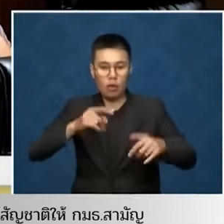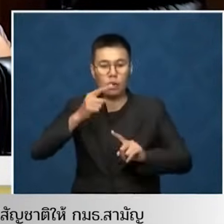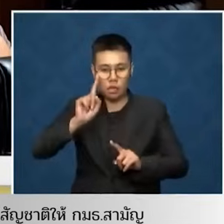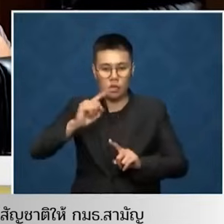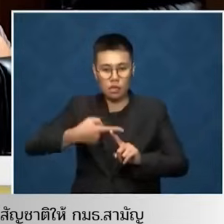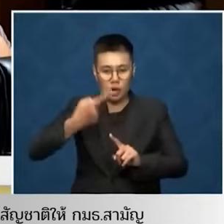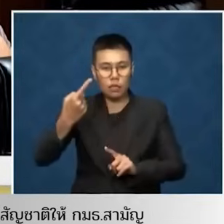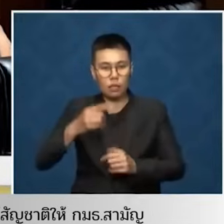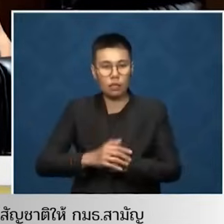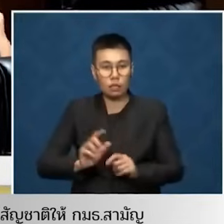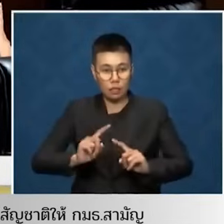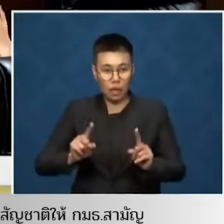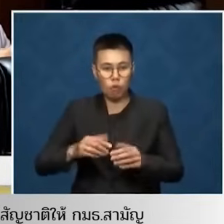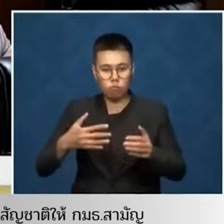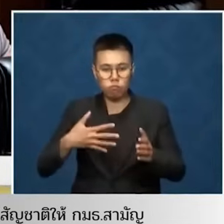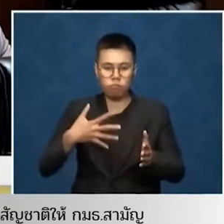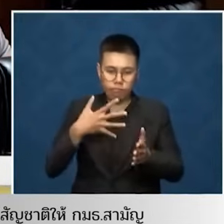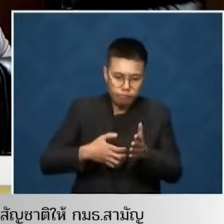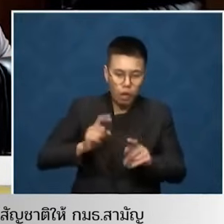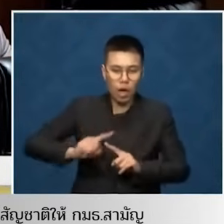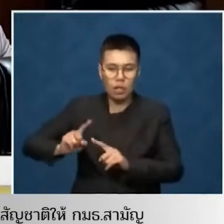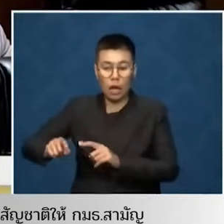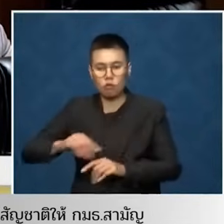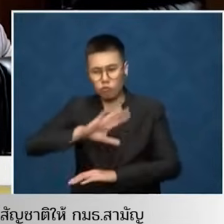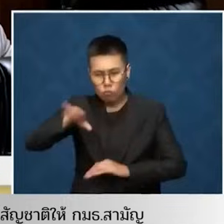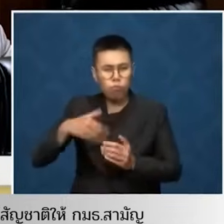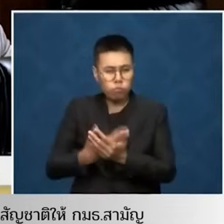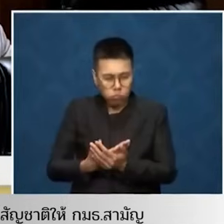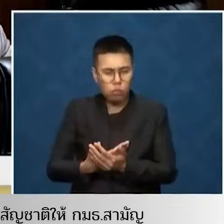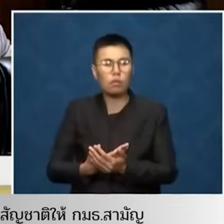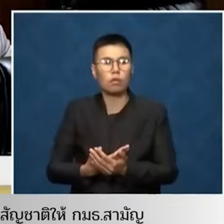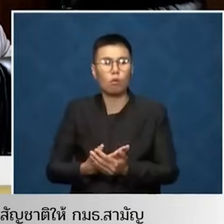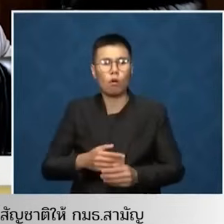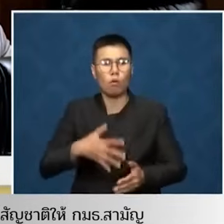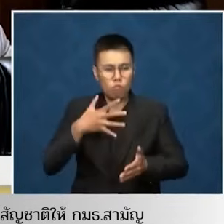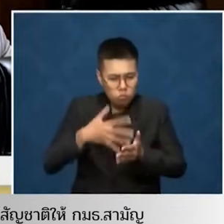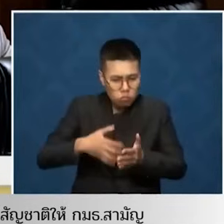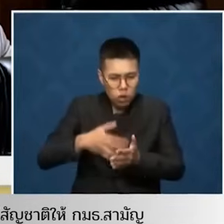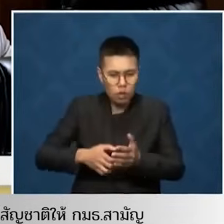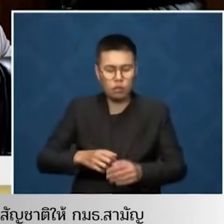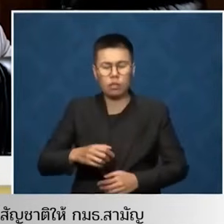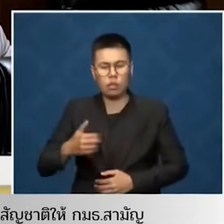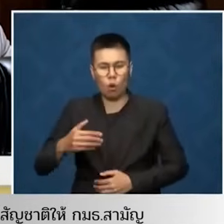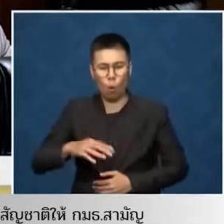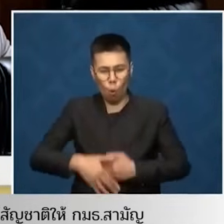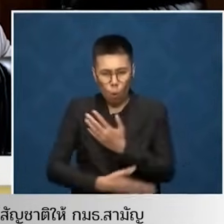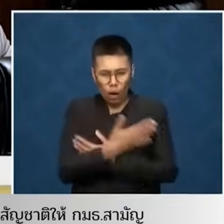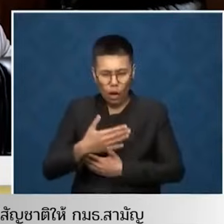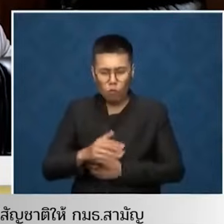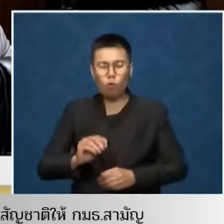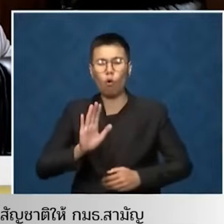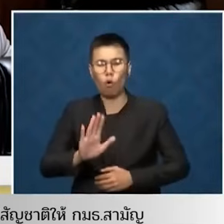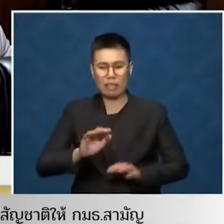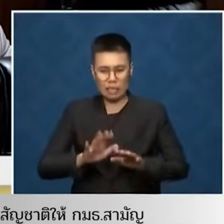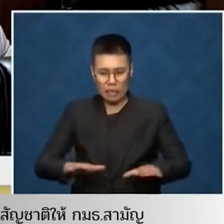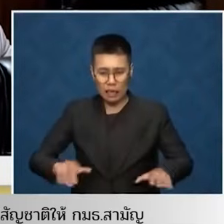นและด้วยอุปสรรคต่างๆเหล่านี้เองค่ะอุปสรรคต่างๆนานาในการเข้าถึงโอกาสของเด็กรหัส G เหล่